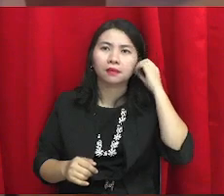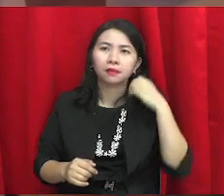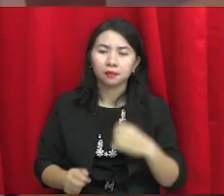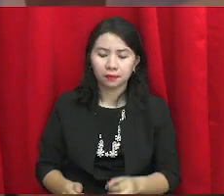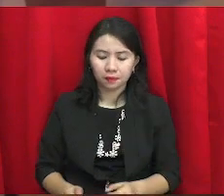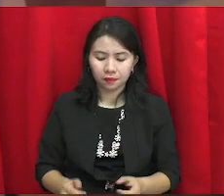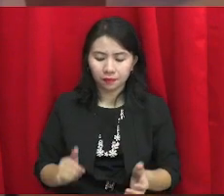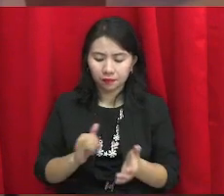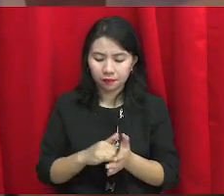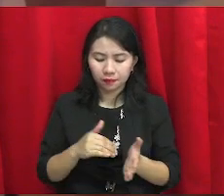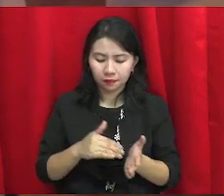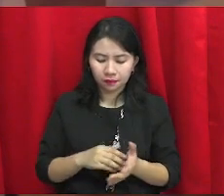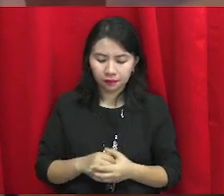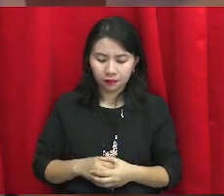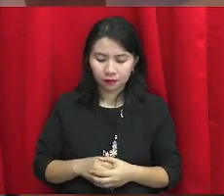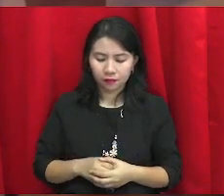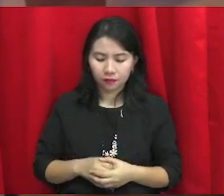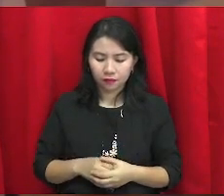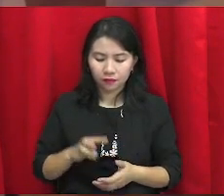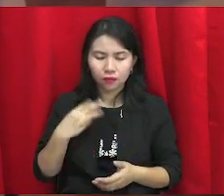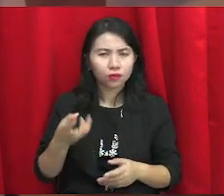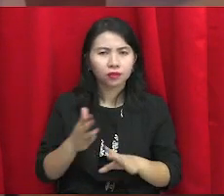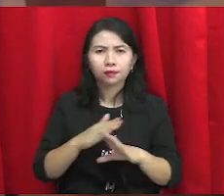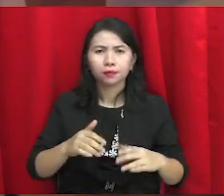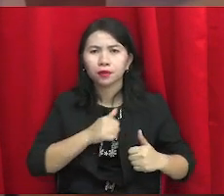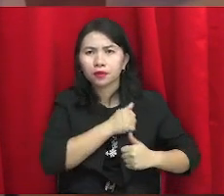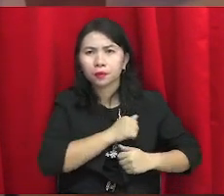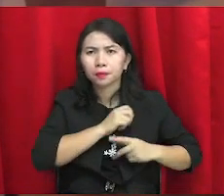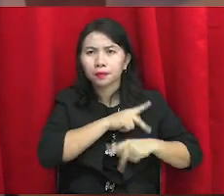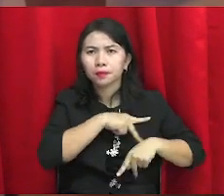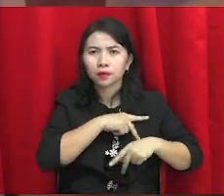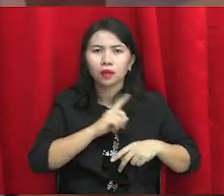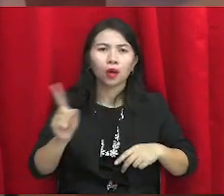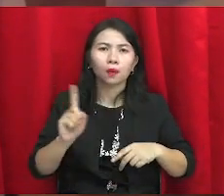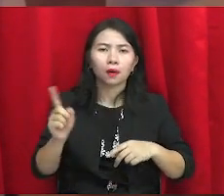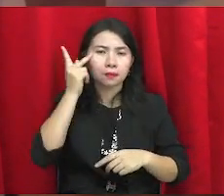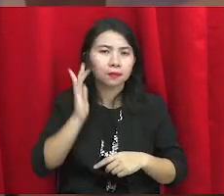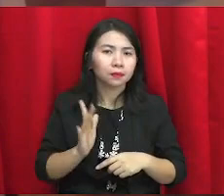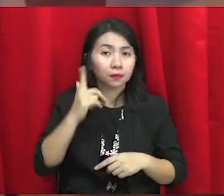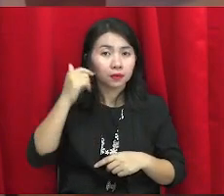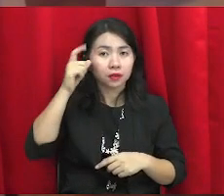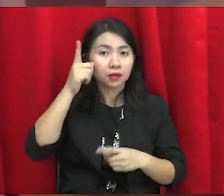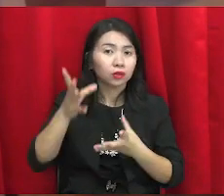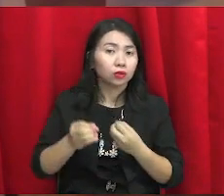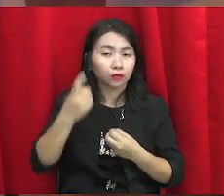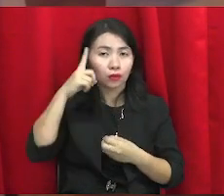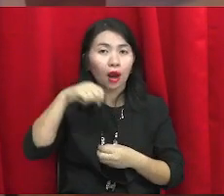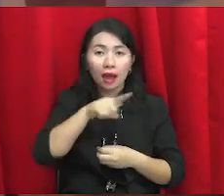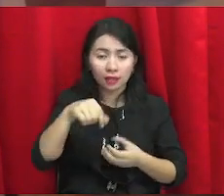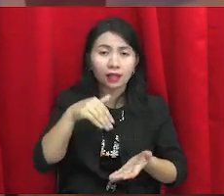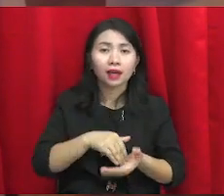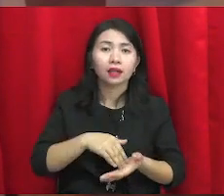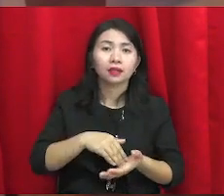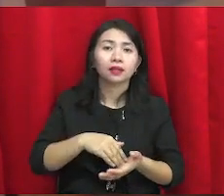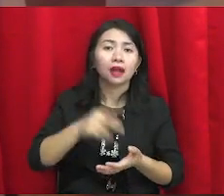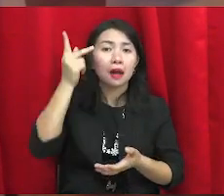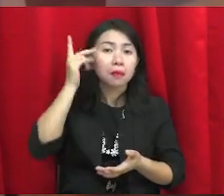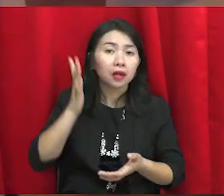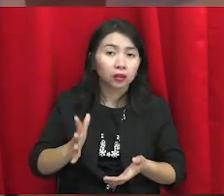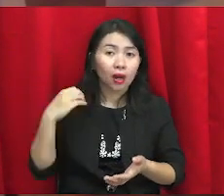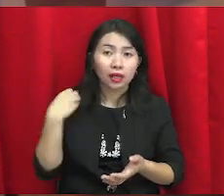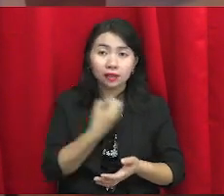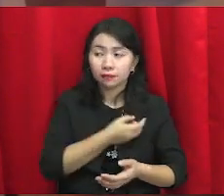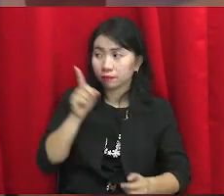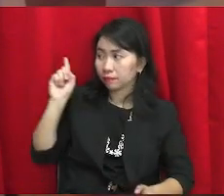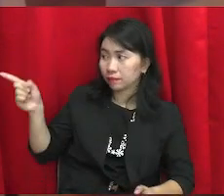na kung saan eh, hindi natin na-appreciate kung ano ginagawa ng ating pong pastor. Yeah. Tandaan po natin, yung pastor natin, ang Diyos ang nagbigay eh.